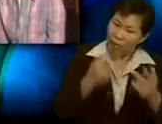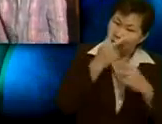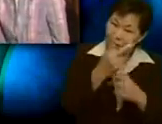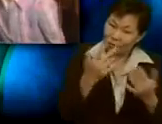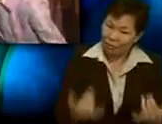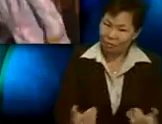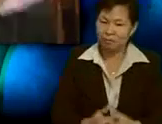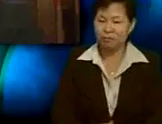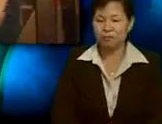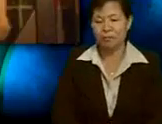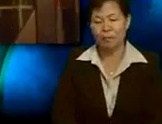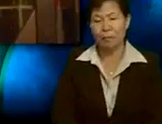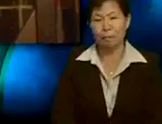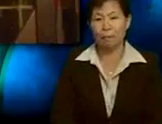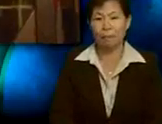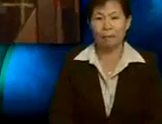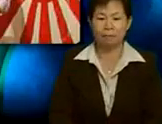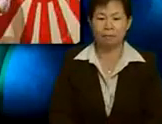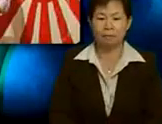sekarang? Mari.